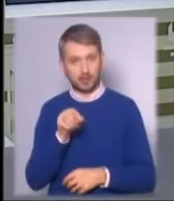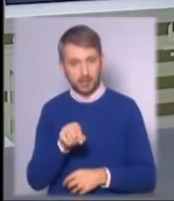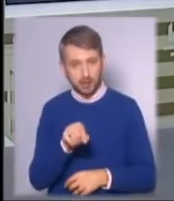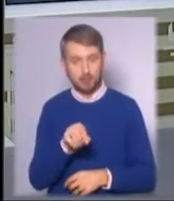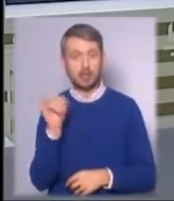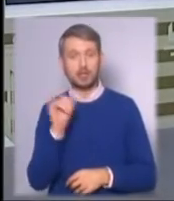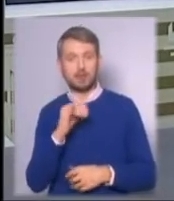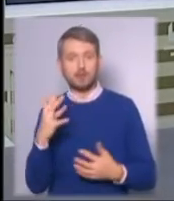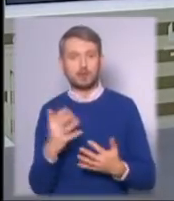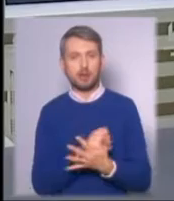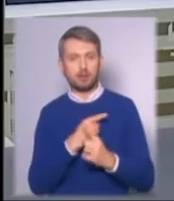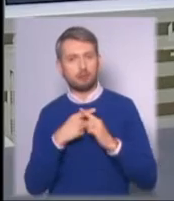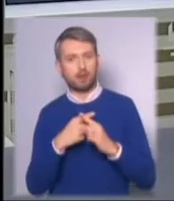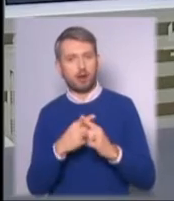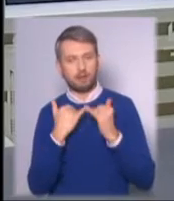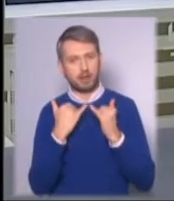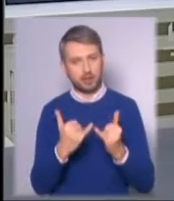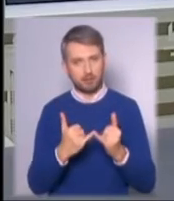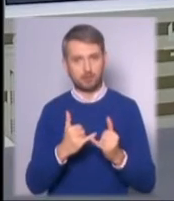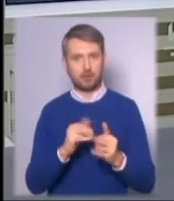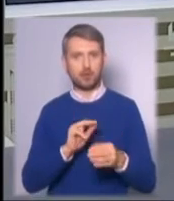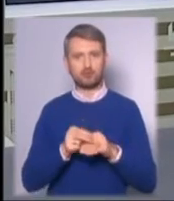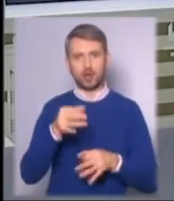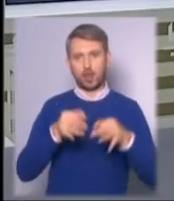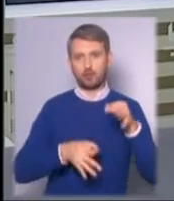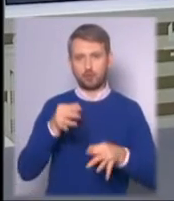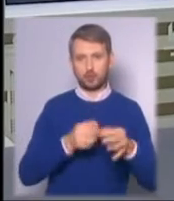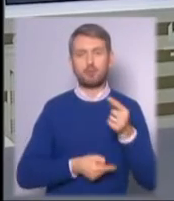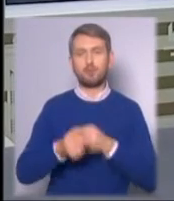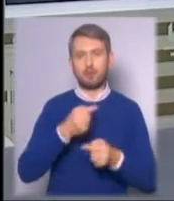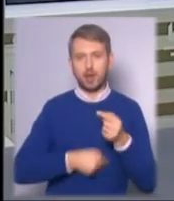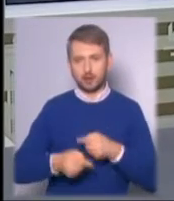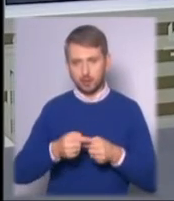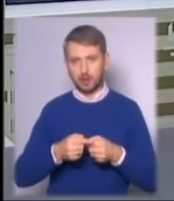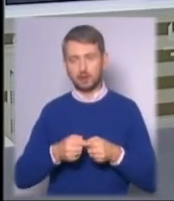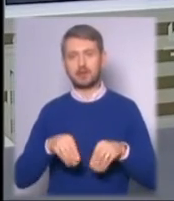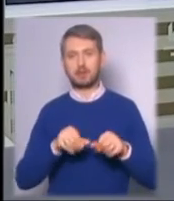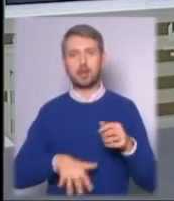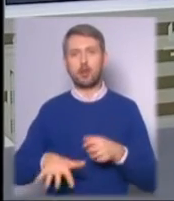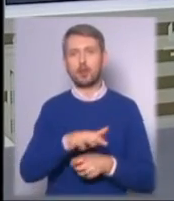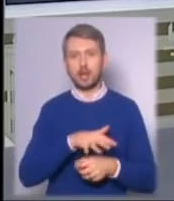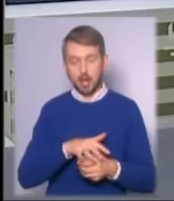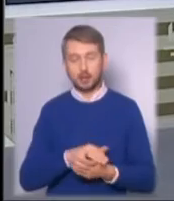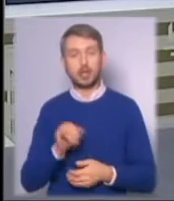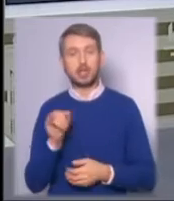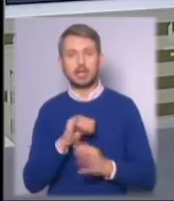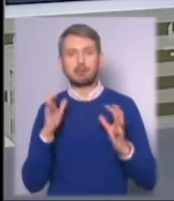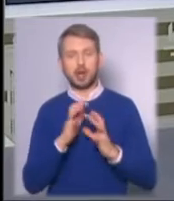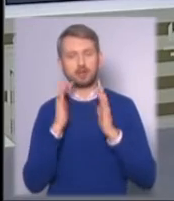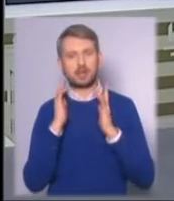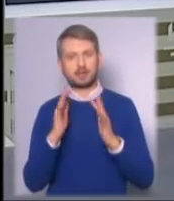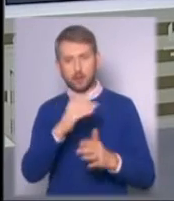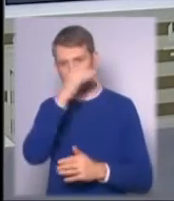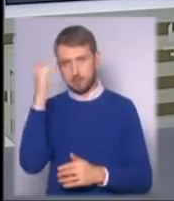і віднайти альтернативу судовим варіантам вирішення питання повернення земельної ділянки до комунальної власності та збереження скверу Небесної